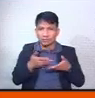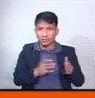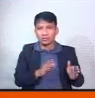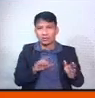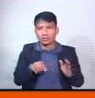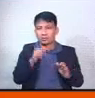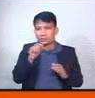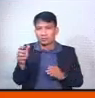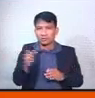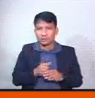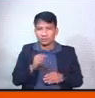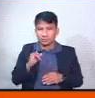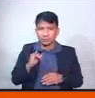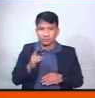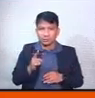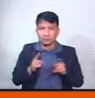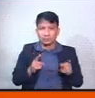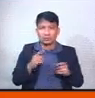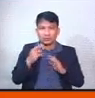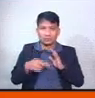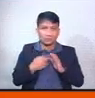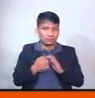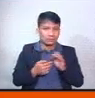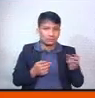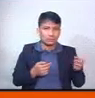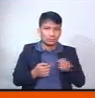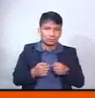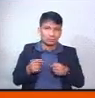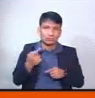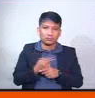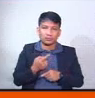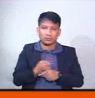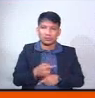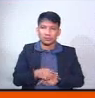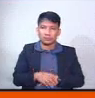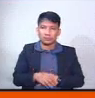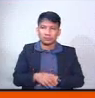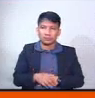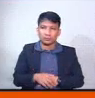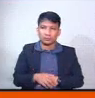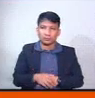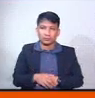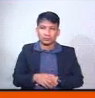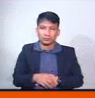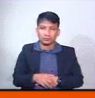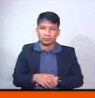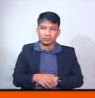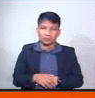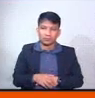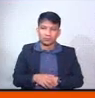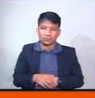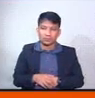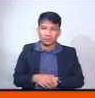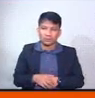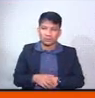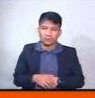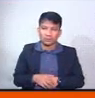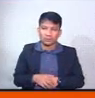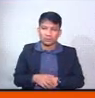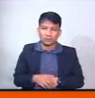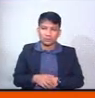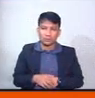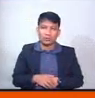nila kukunan ng records at yung kukunan, yes, tama ka doon. Sir, sandali, pataposin niyo po ako, sir.